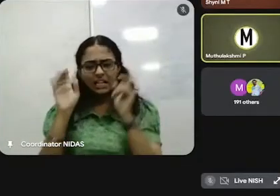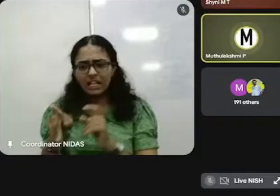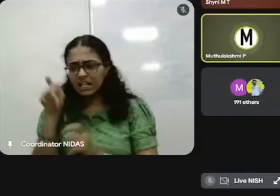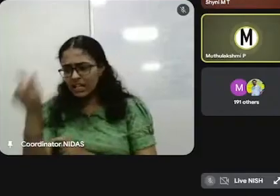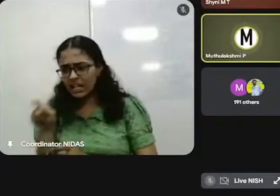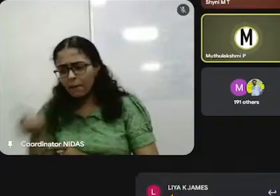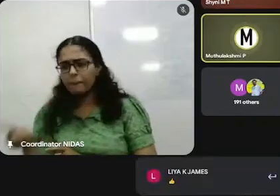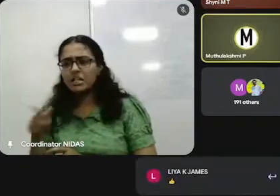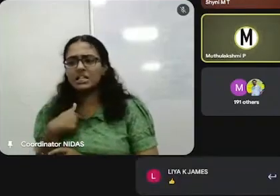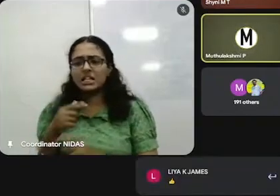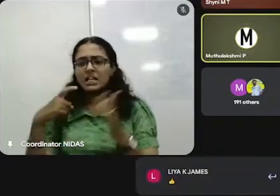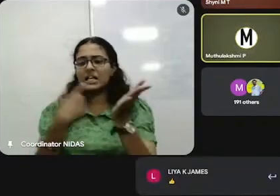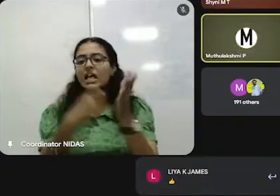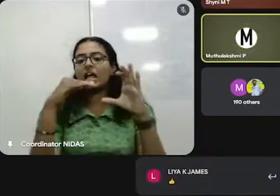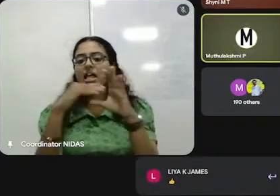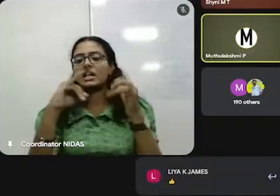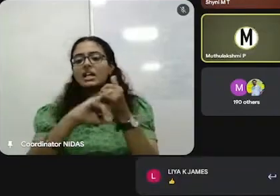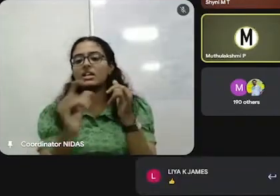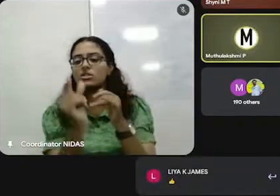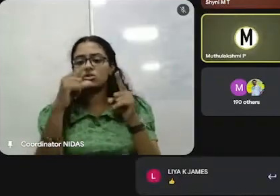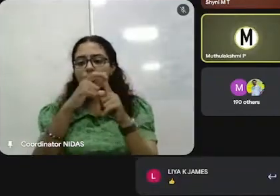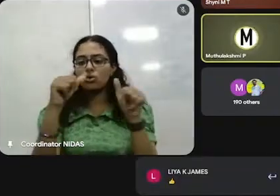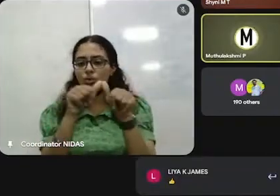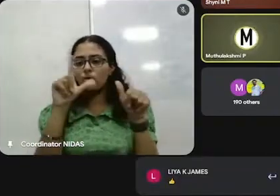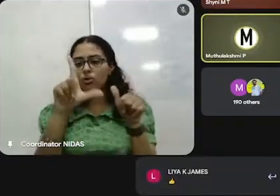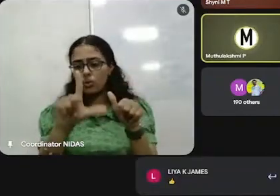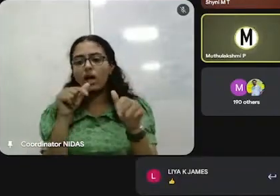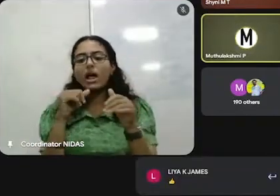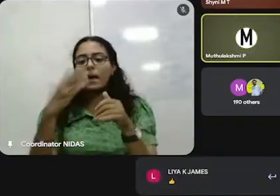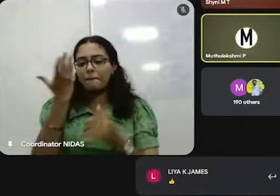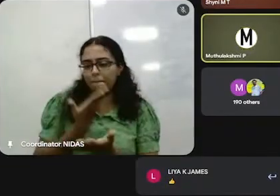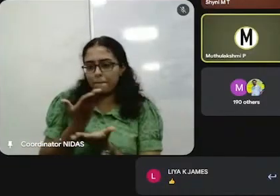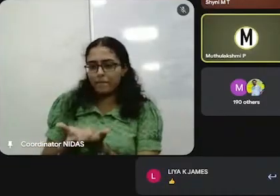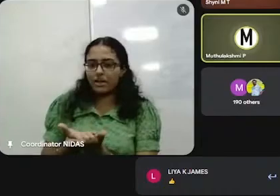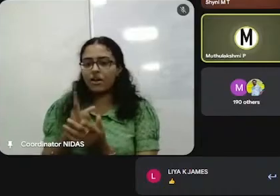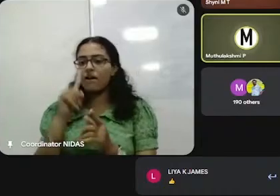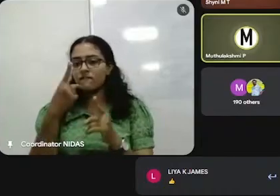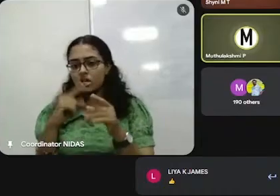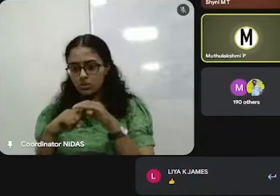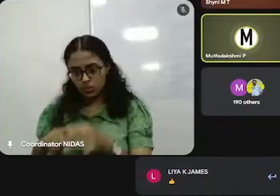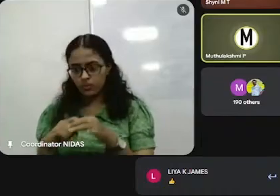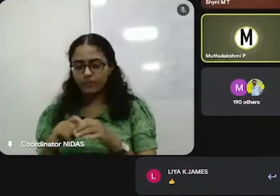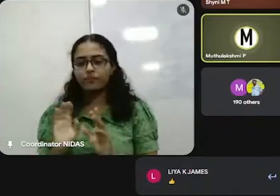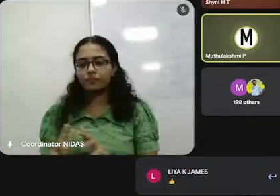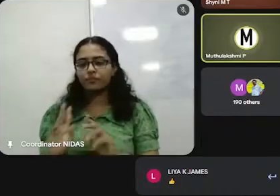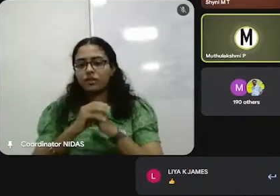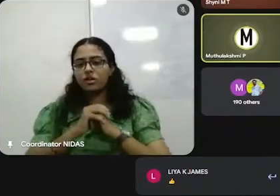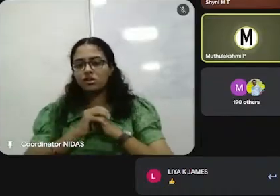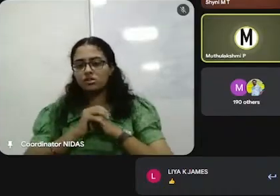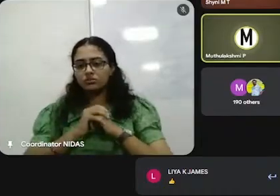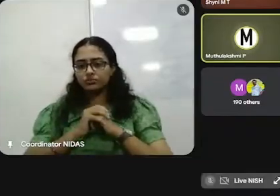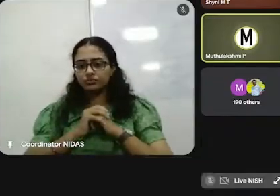in the residual paralysis phase. That is with respect to the first question. ഇപ്പോ അവസാനം